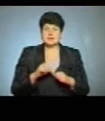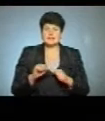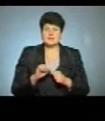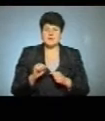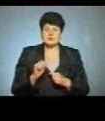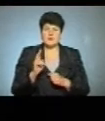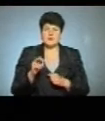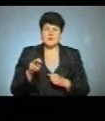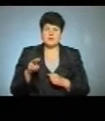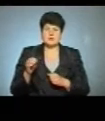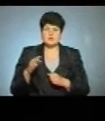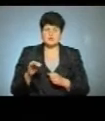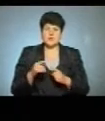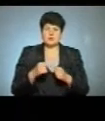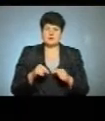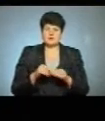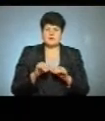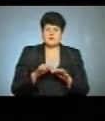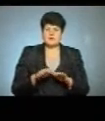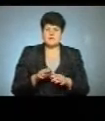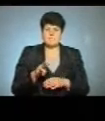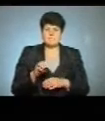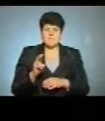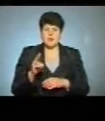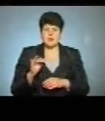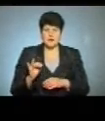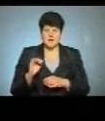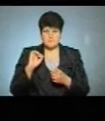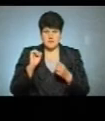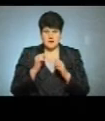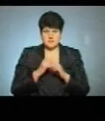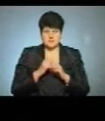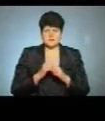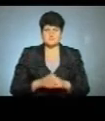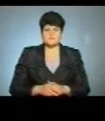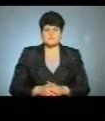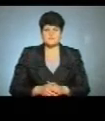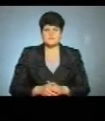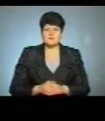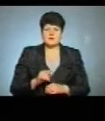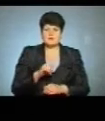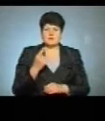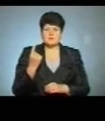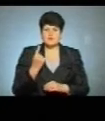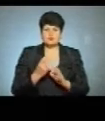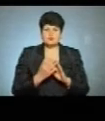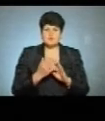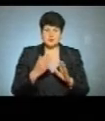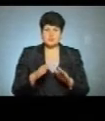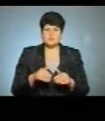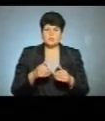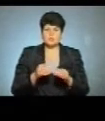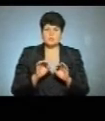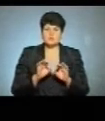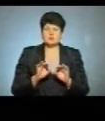коледжу культури і мистецтв організували акцію «Маки пам'яті. Пам'ятаємо вдома». Вони в першу чергу дають